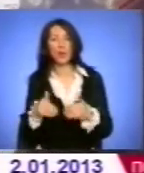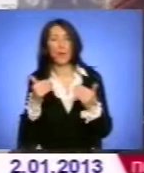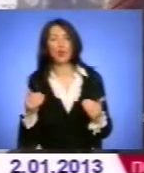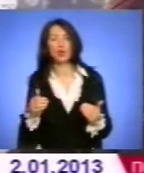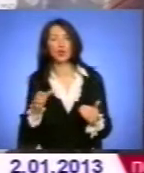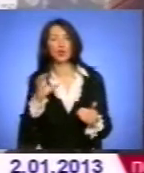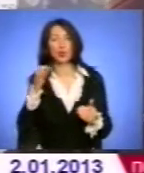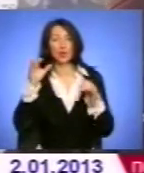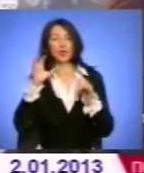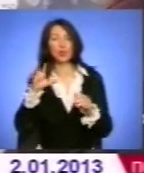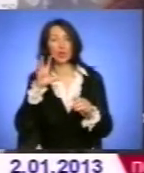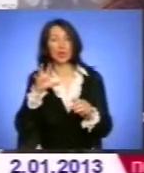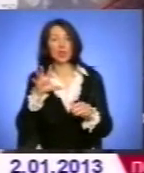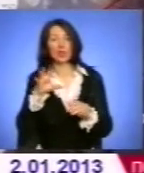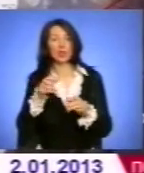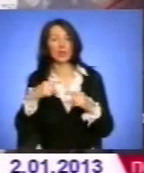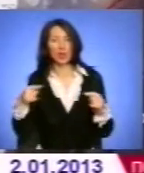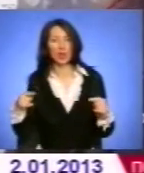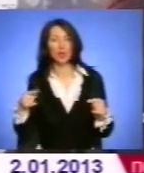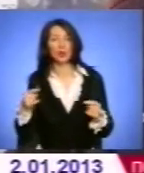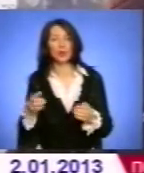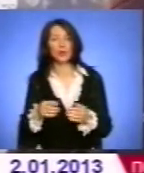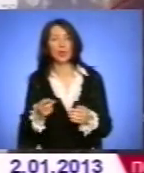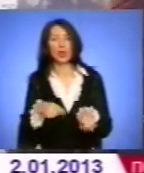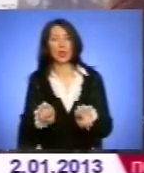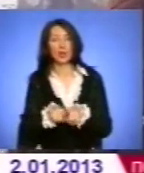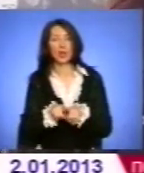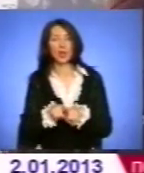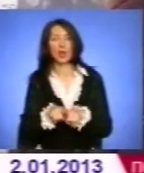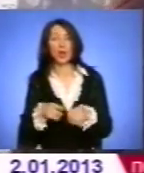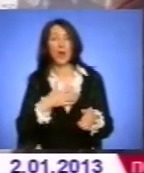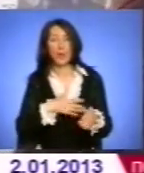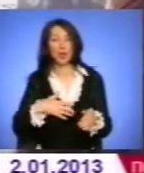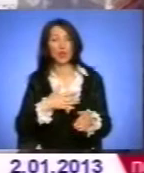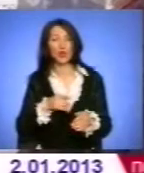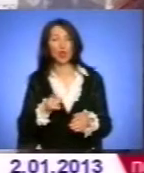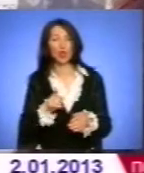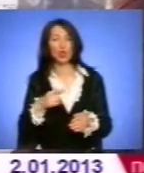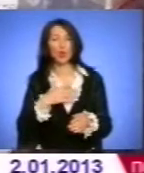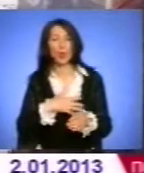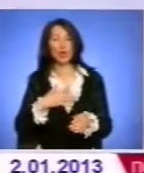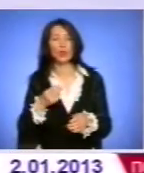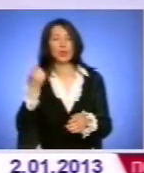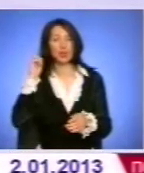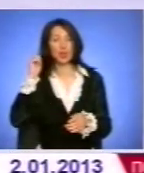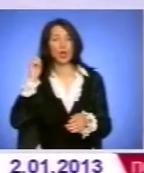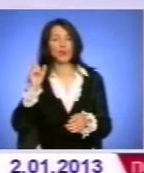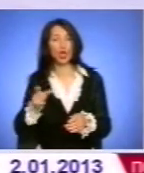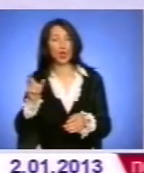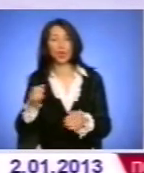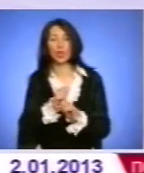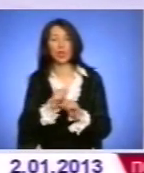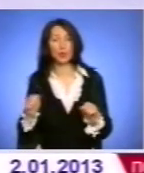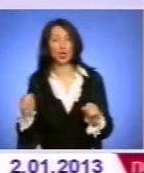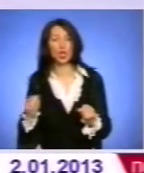кращий харч і, відповідно, цей такий містичне переживання того, що от переживали древні люди. Не можна уявити